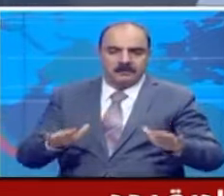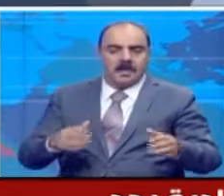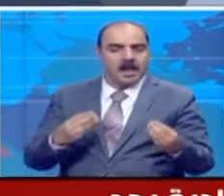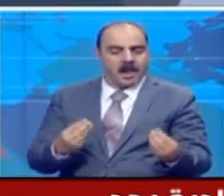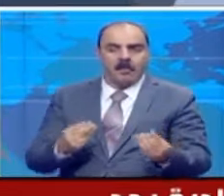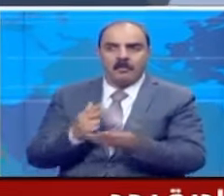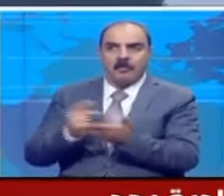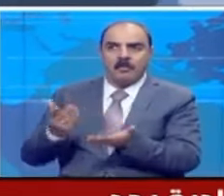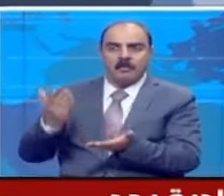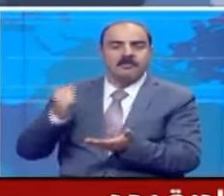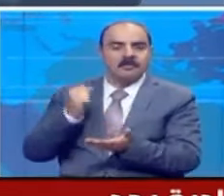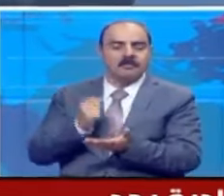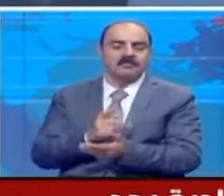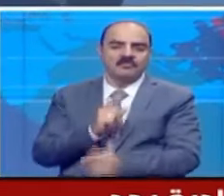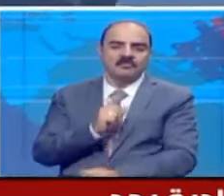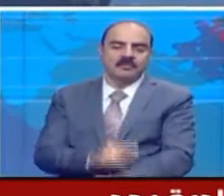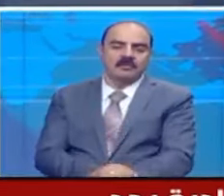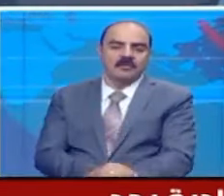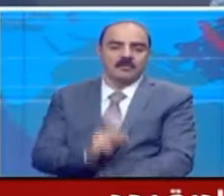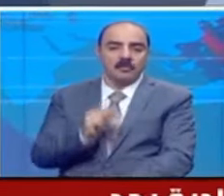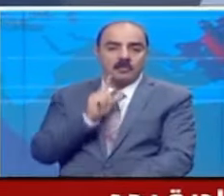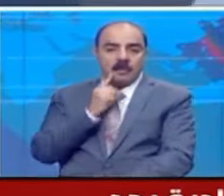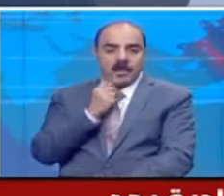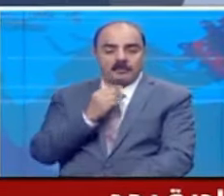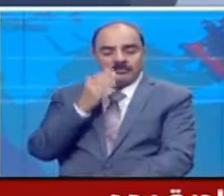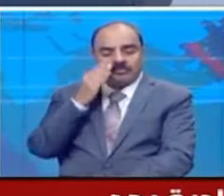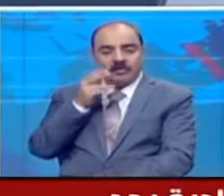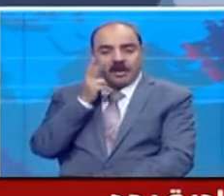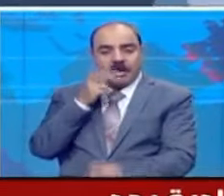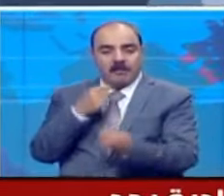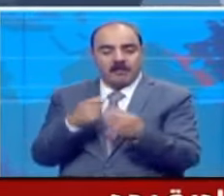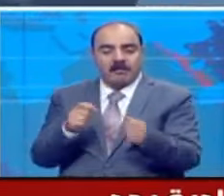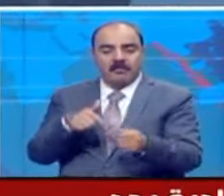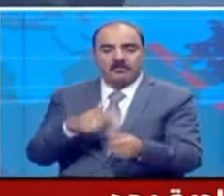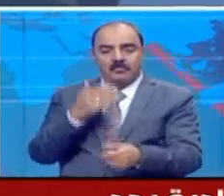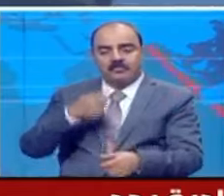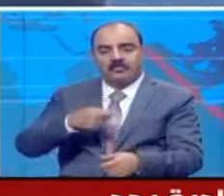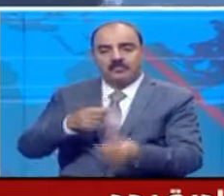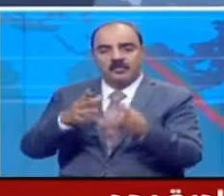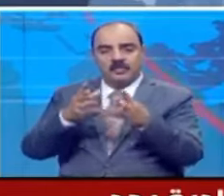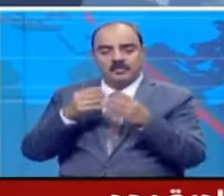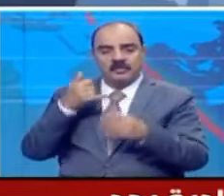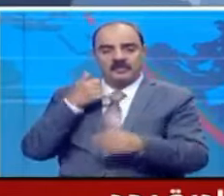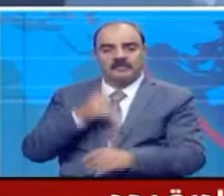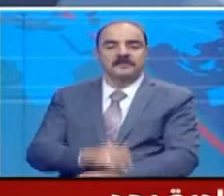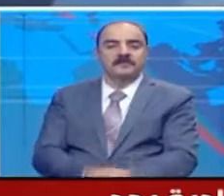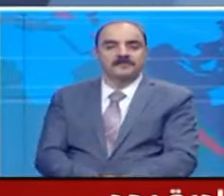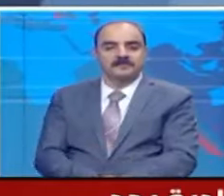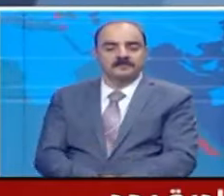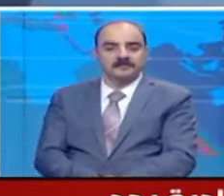يعني تعافي واكثر قوه. دكتور محمد الامين رئيس تحرير مجله اكتوبر، شكرا جزيلا على هذا التعليق.